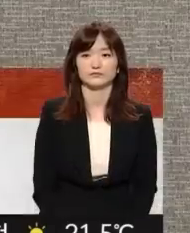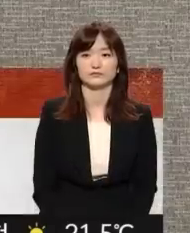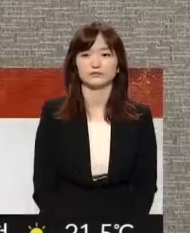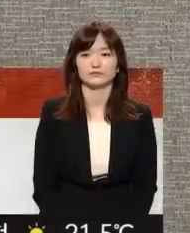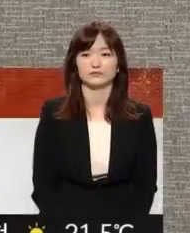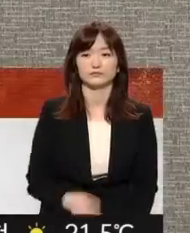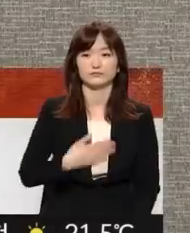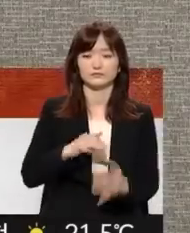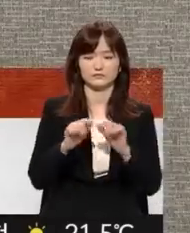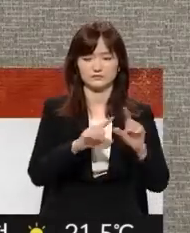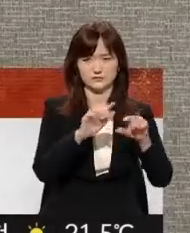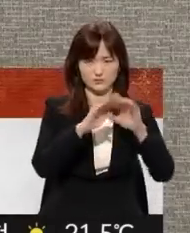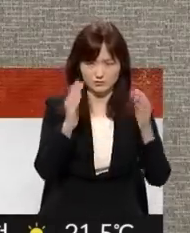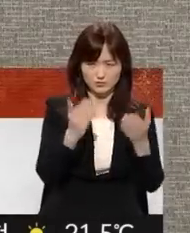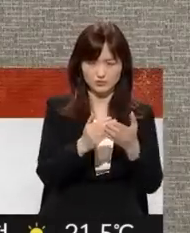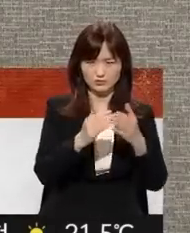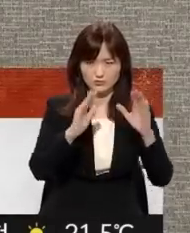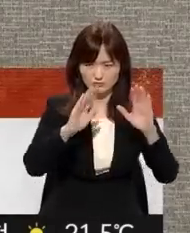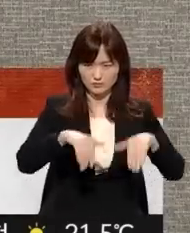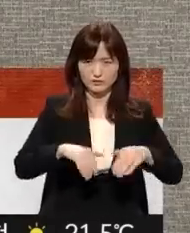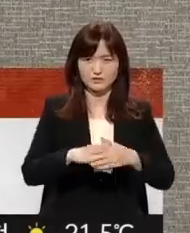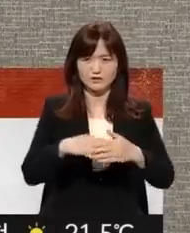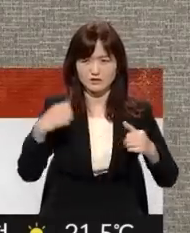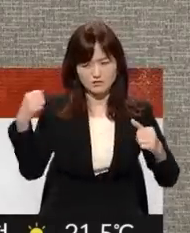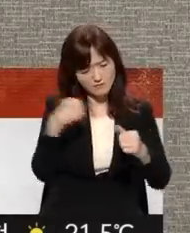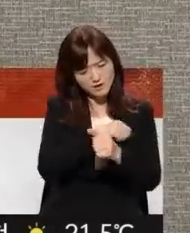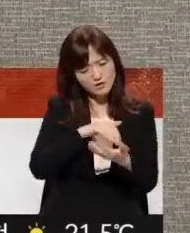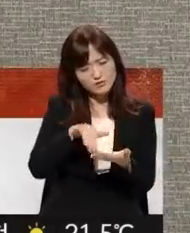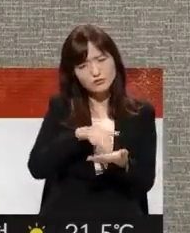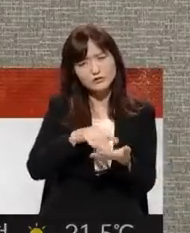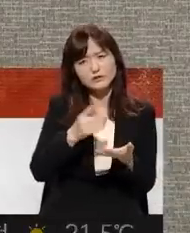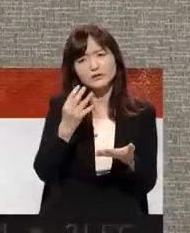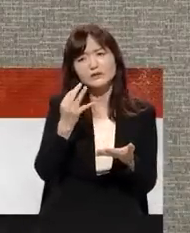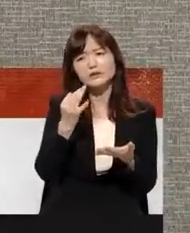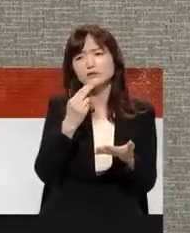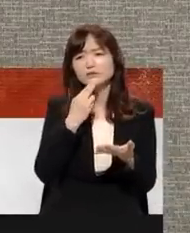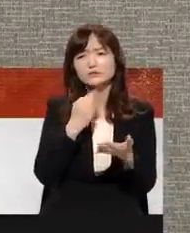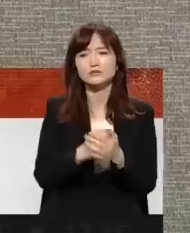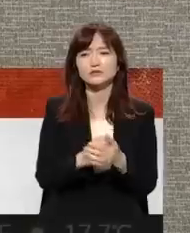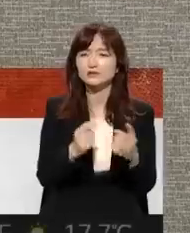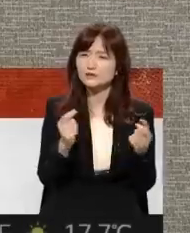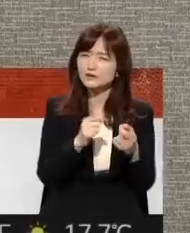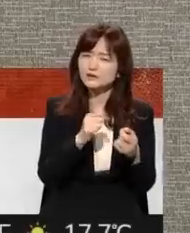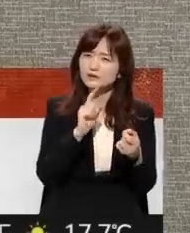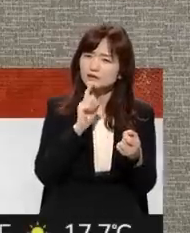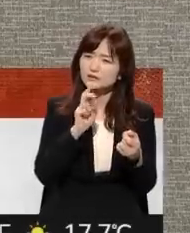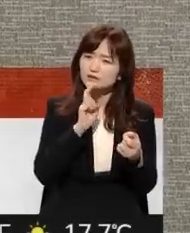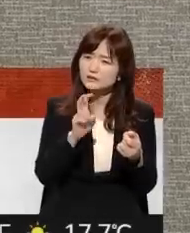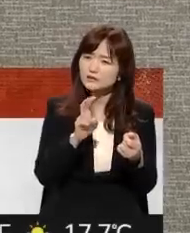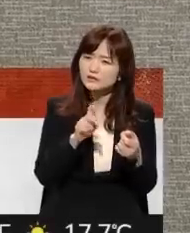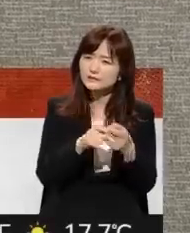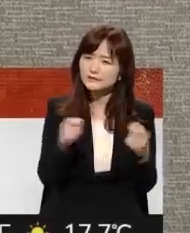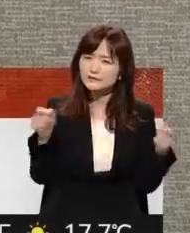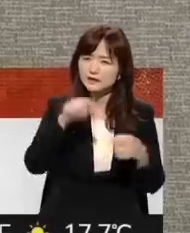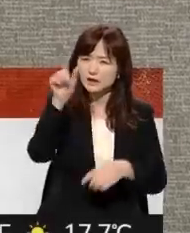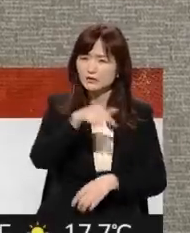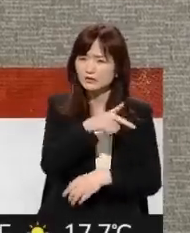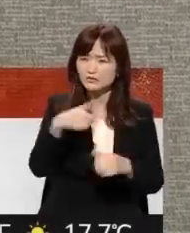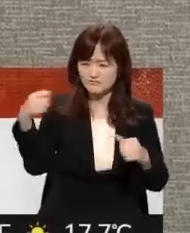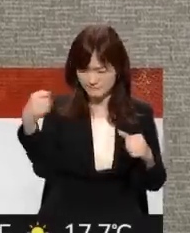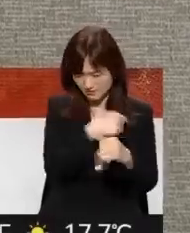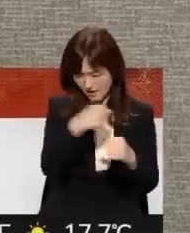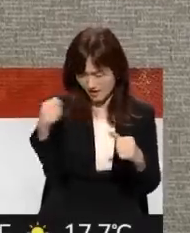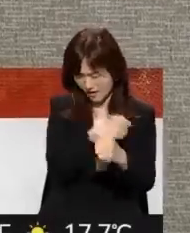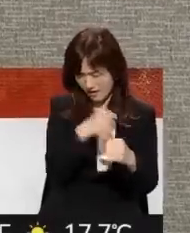제 인생의 모든 걸 다 파괴했죠. 폭행 숫자는 사실 셀 수가 없고 짧게는 몇십 번부터 길게는 뭐 하루